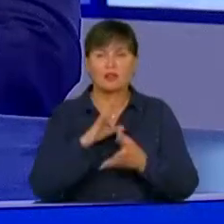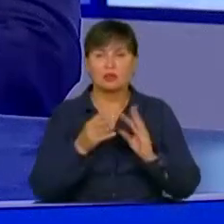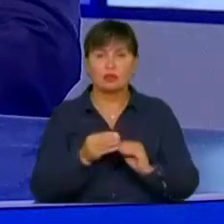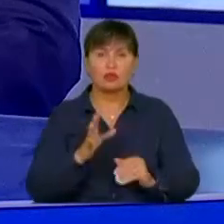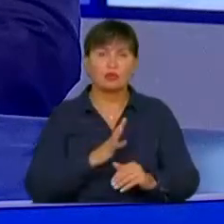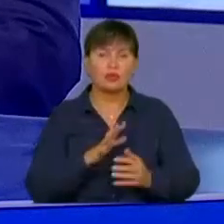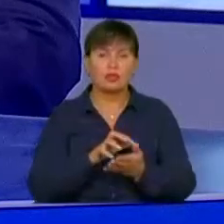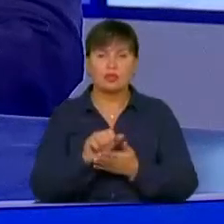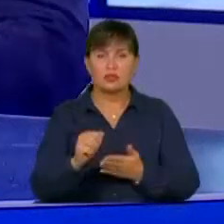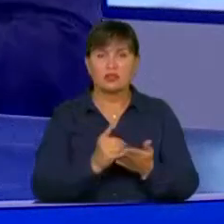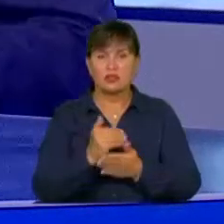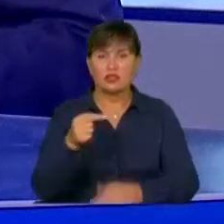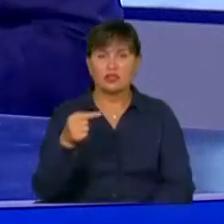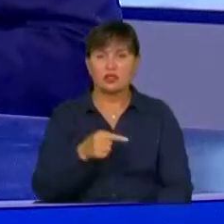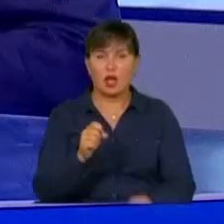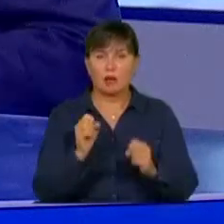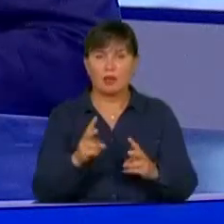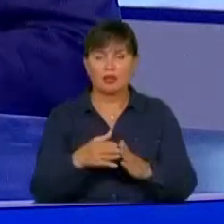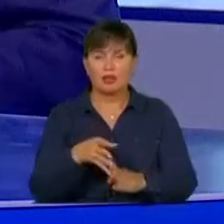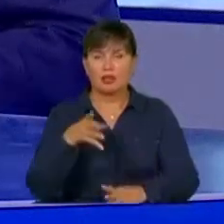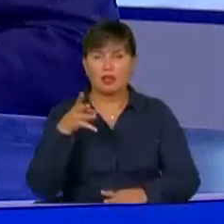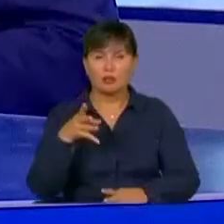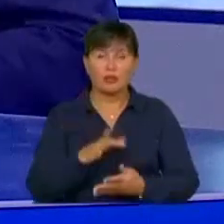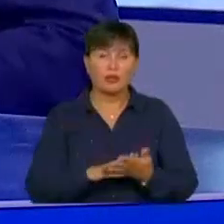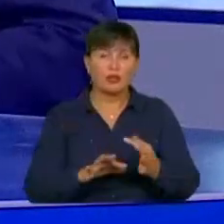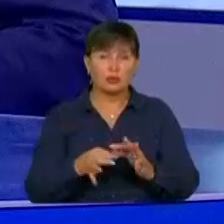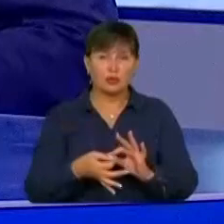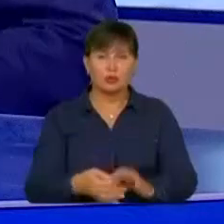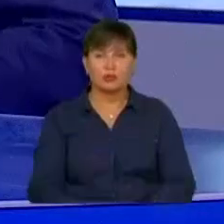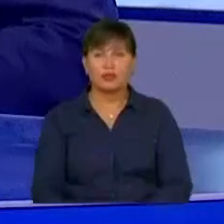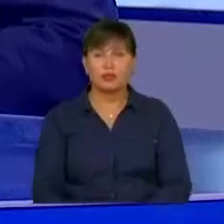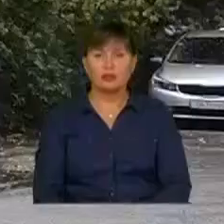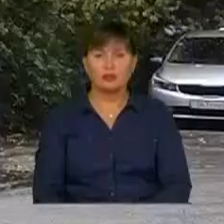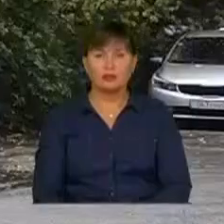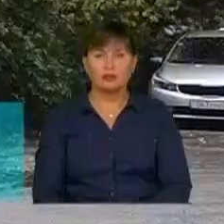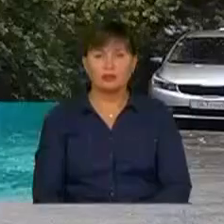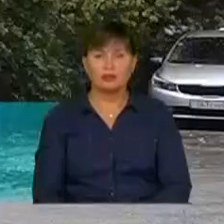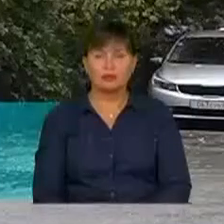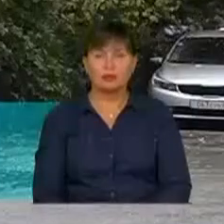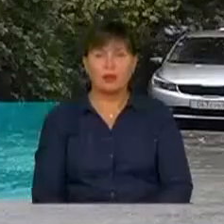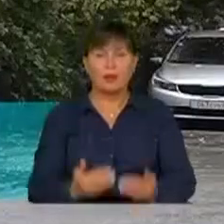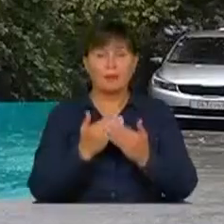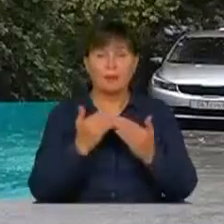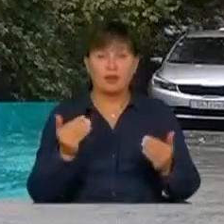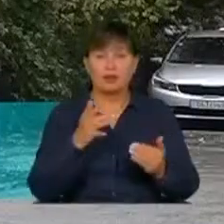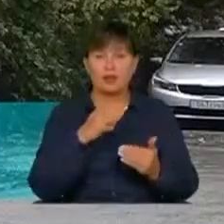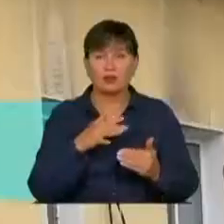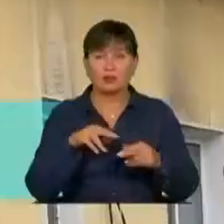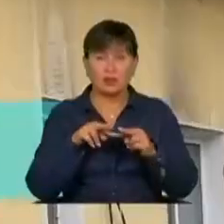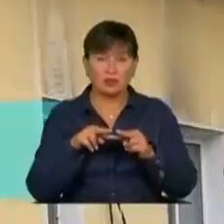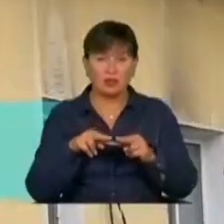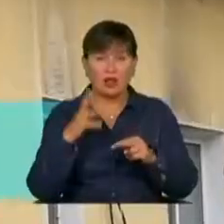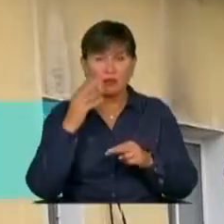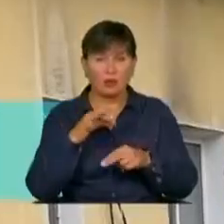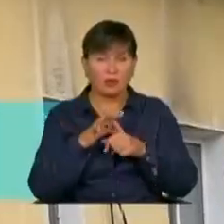было снесено свыше 1000 опасных домов. Амина Усенова продолжит тему. Последний раз паспортизацию в Алматы